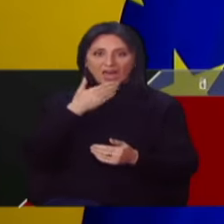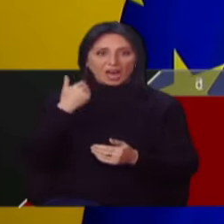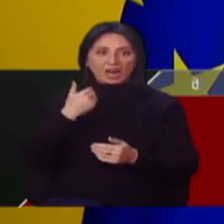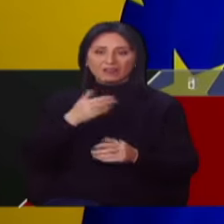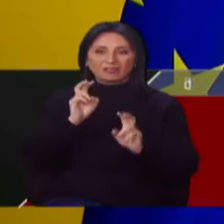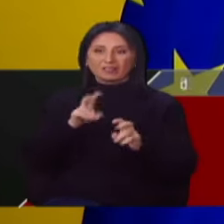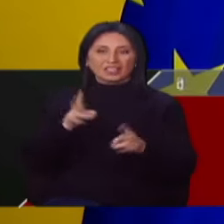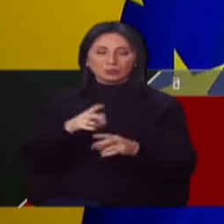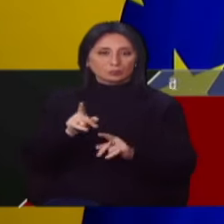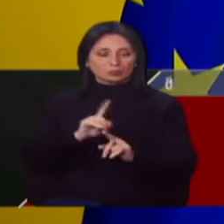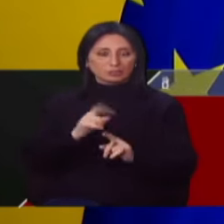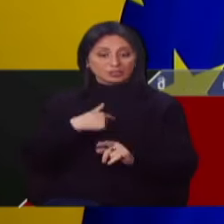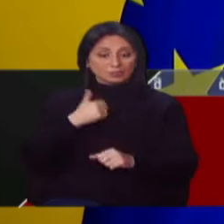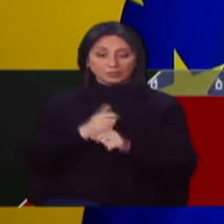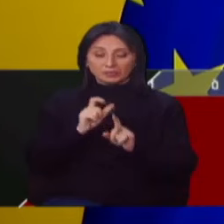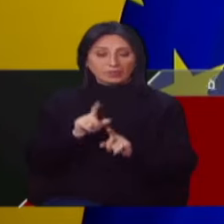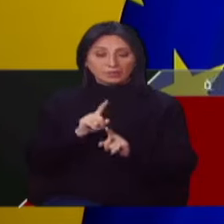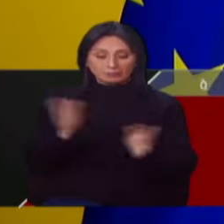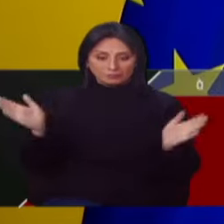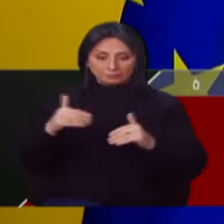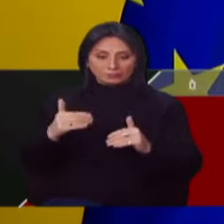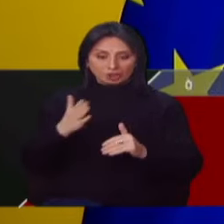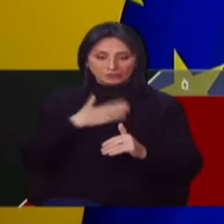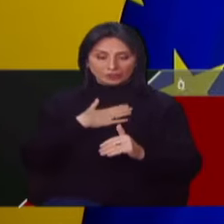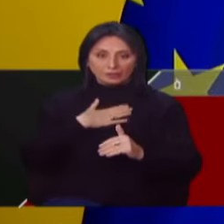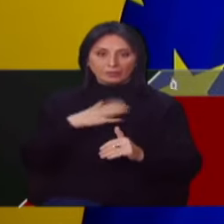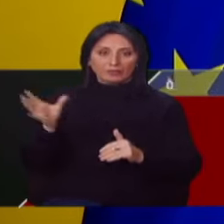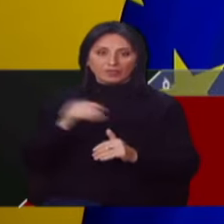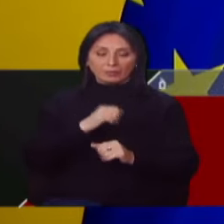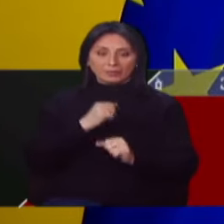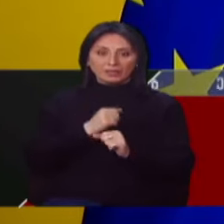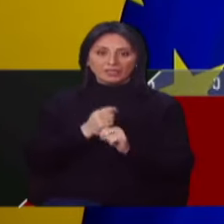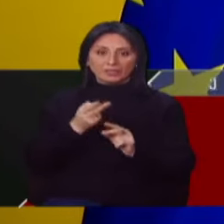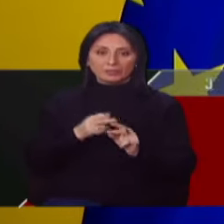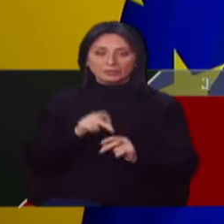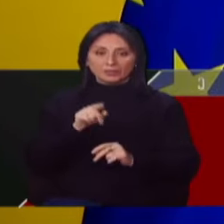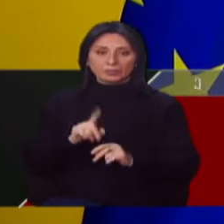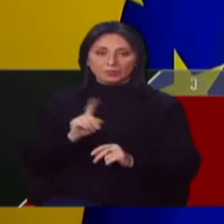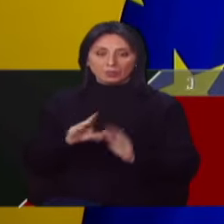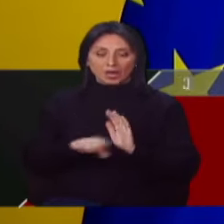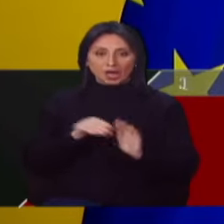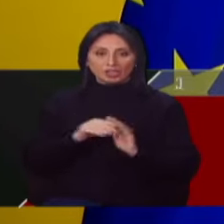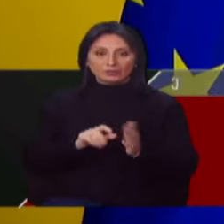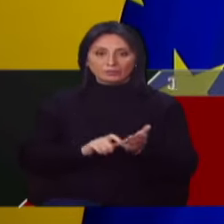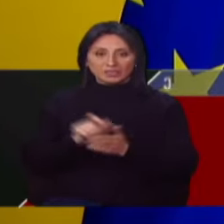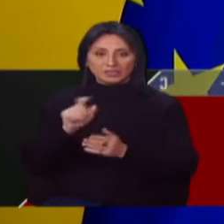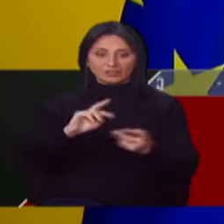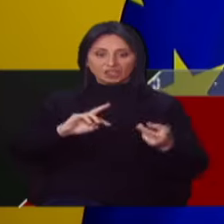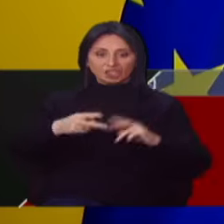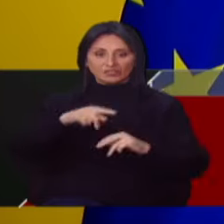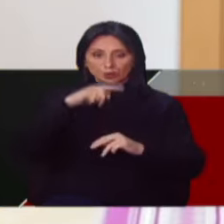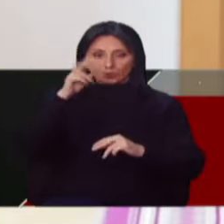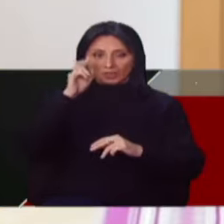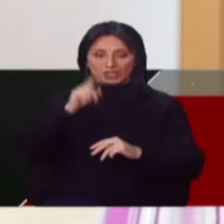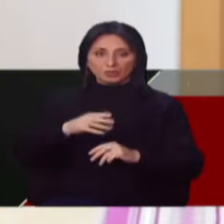უნდა მოვიდნენ. ჩვენი მთავარი სათქმელი არის ის, რომ დიახ, ჩვენ ყველაფერს გავაკეთებთ იმისთვის, რომ არჩევნების გზით შეიცვალოს